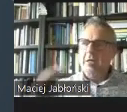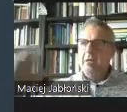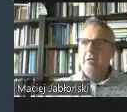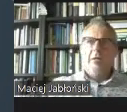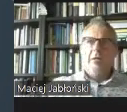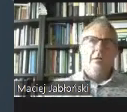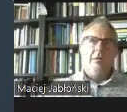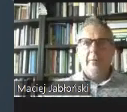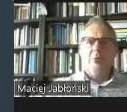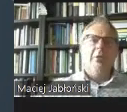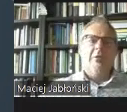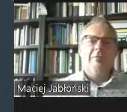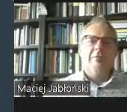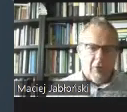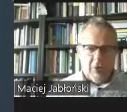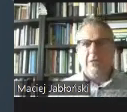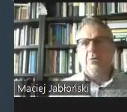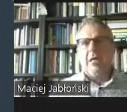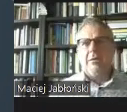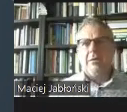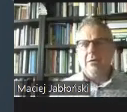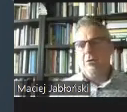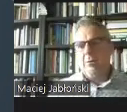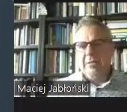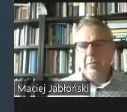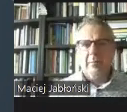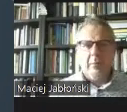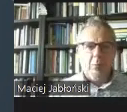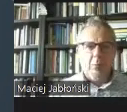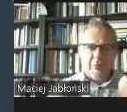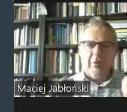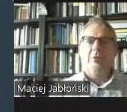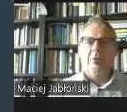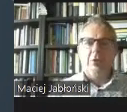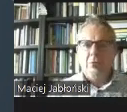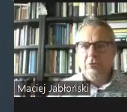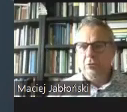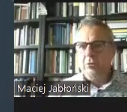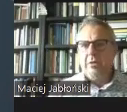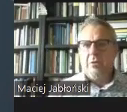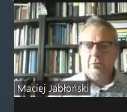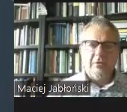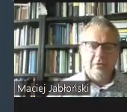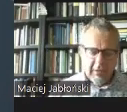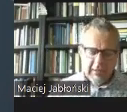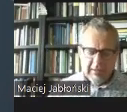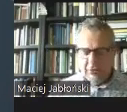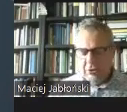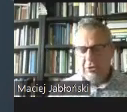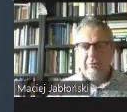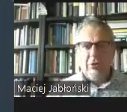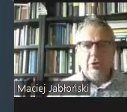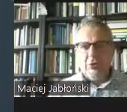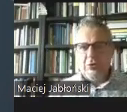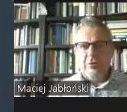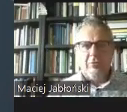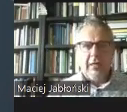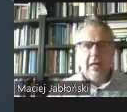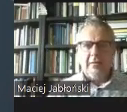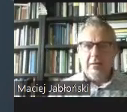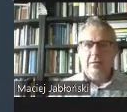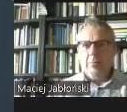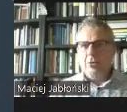dzieje. No mamy tutaj te dwa zagrożenia naturalne, tak? To jakby cała Małopolska to też funkcjonuje, no szczęście w nieszczęściu,